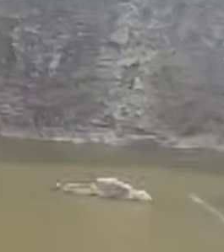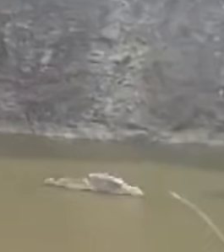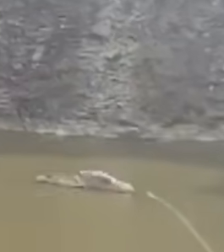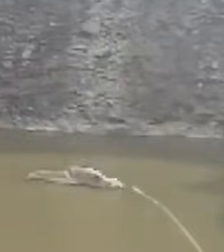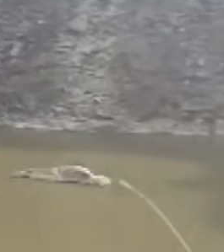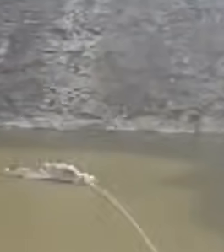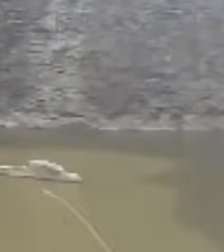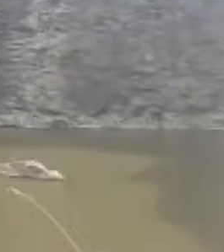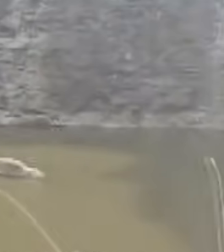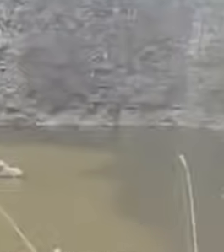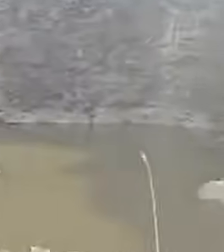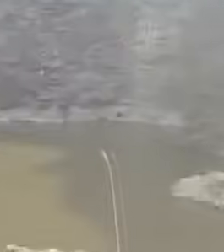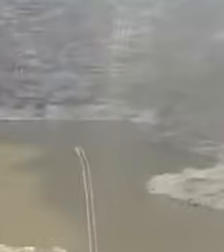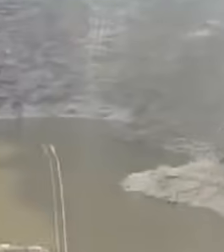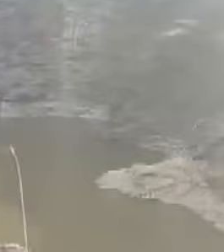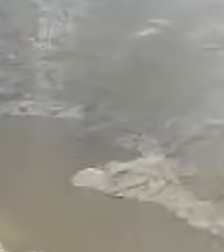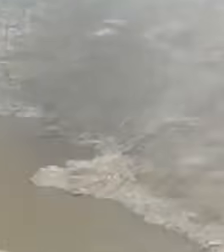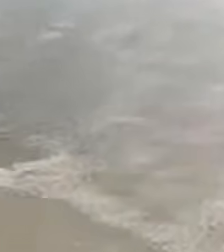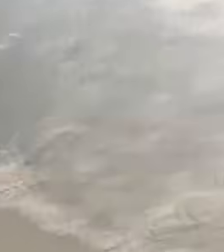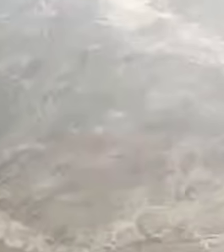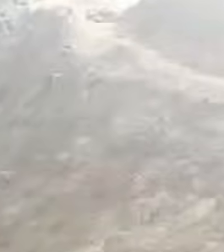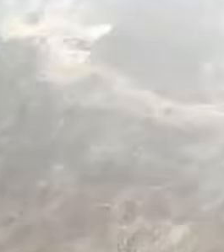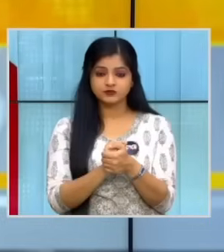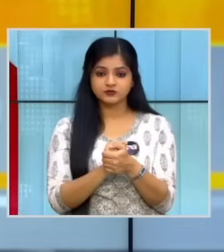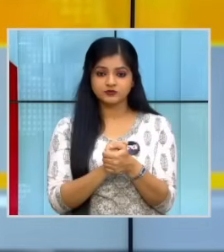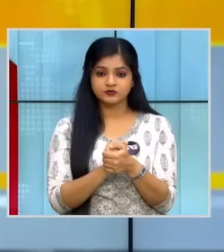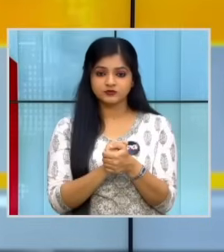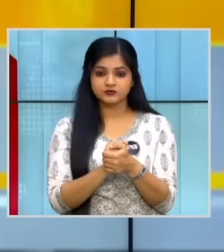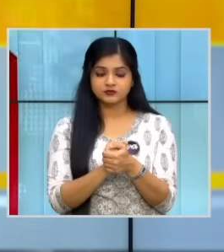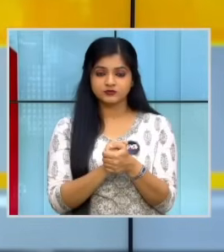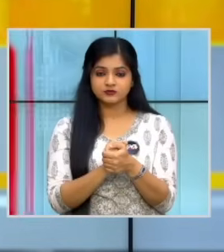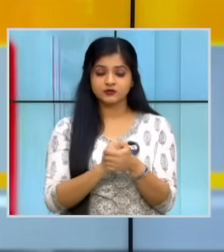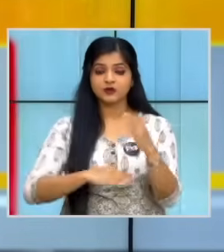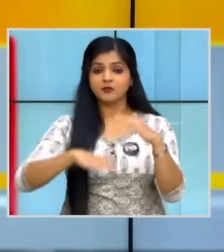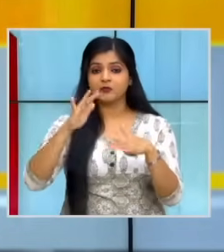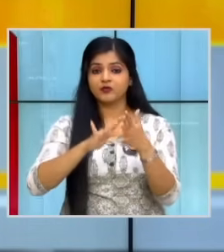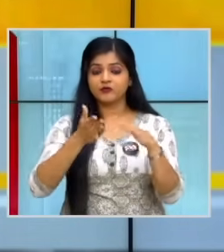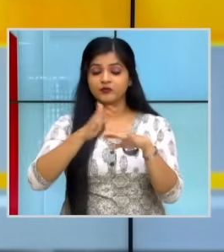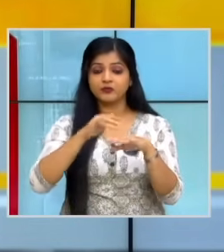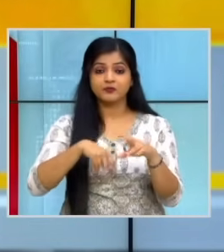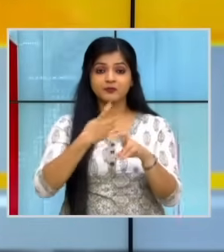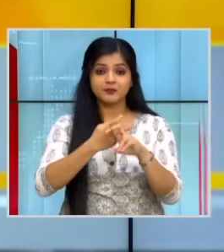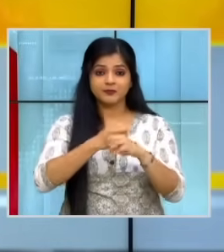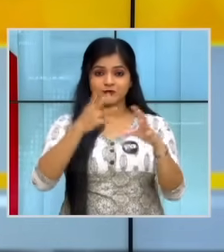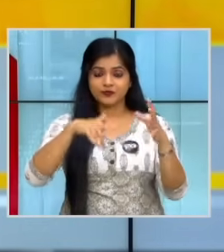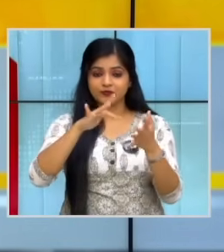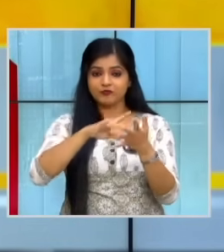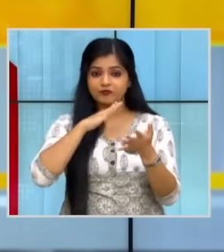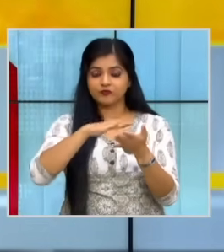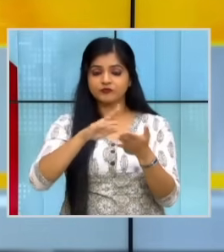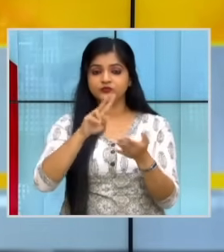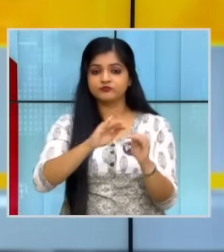നടപടികൾക്ക് ശേഷമായിരിക്കും മൃതദേഹം ബന്ധുക്കൾക്ക് വിട്ടുനൽകുക. മലപ്പുറത്ത് നിന്നാണ് സങ്കടകരമായ വാർത്ത വരുന്നത്. പാറമടയിൽ 2 കുട്ടികൾ മുങ്ങി